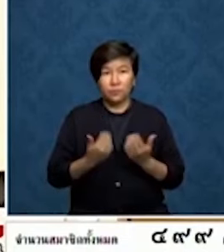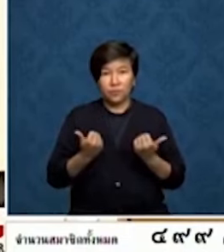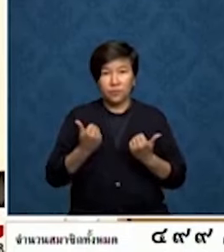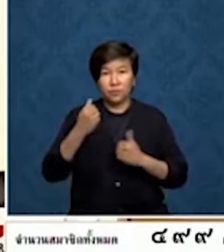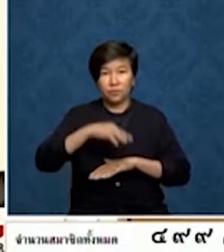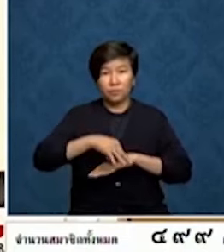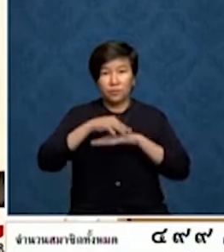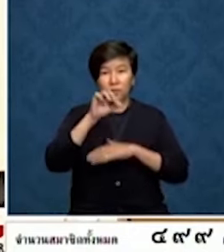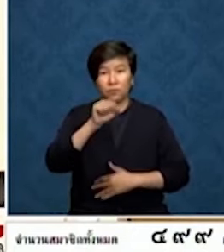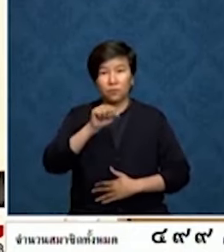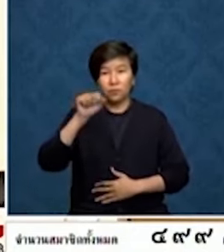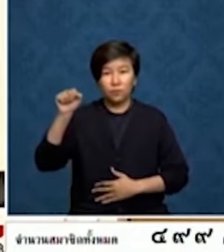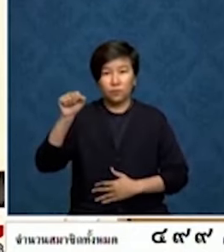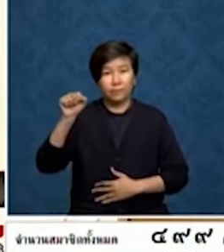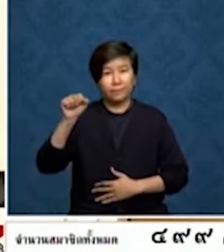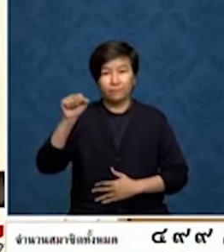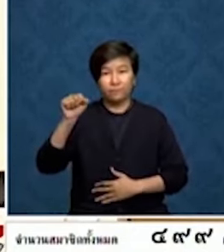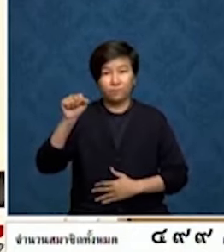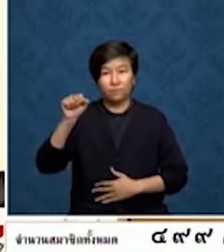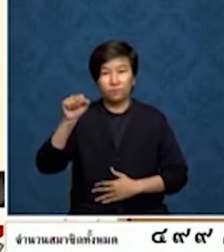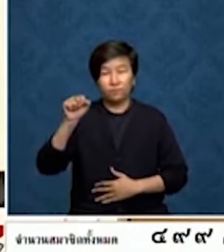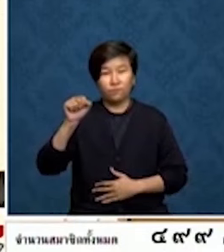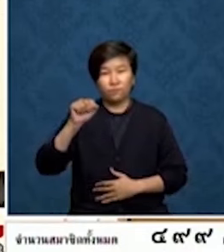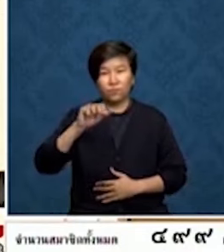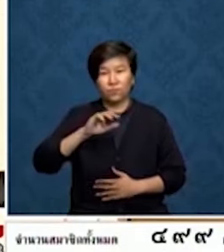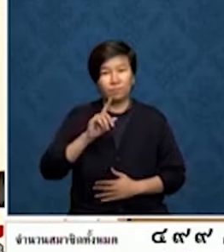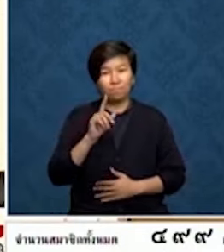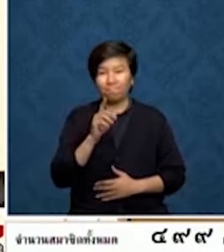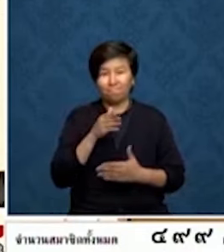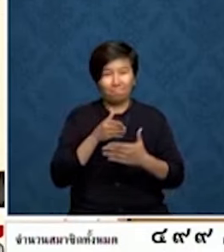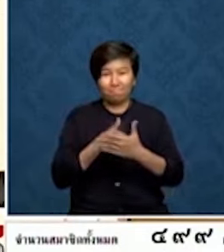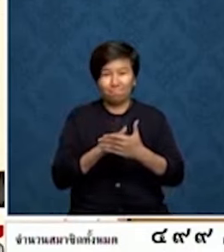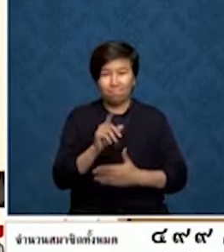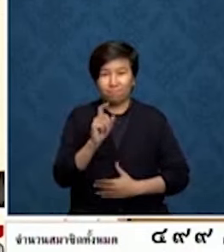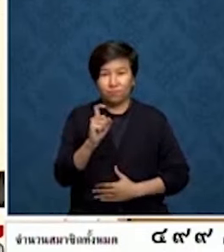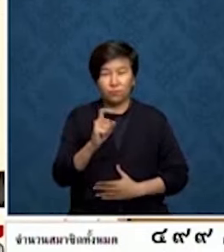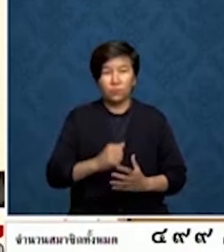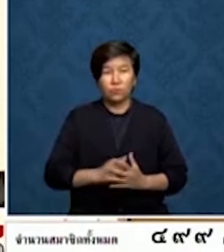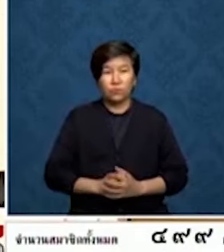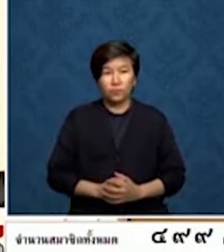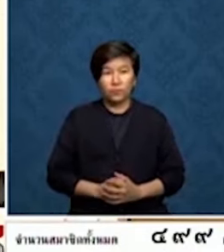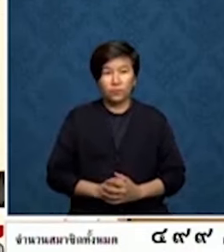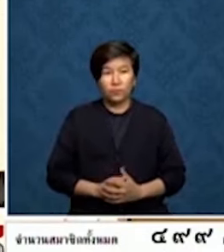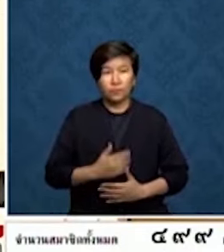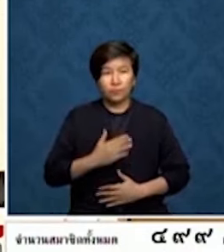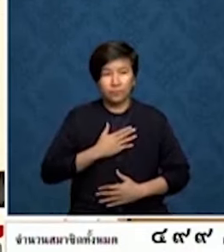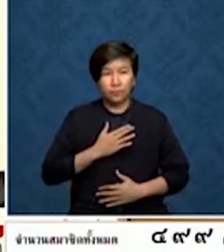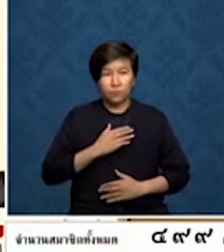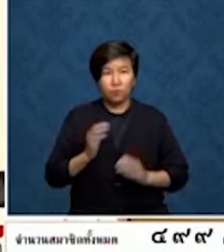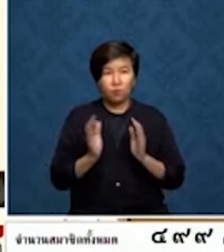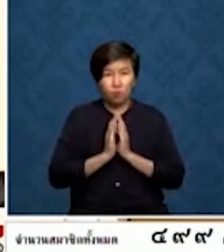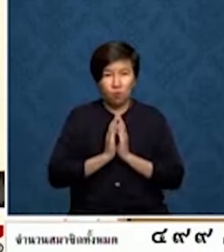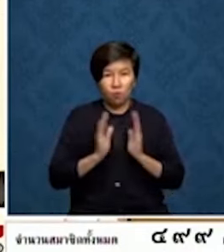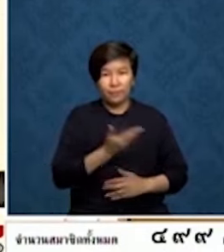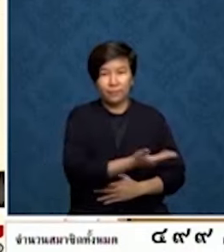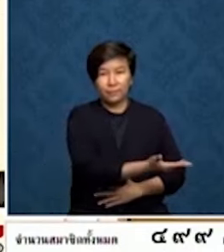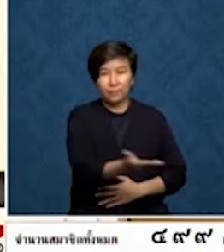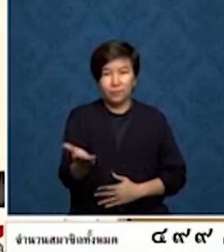ธานรัฐสภานะฮะทางออกก็คือทั้งก้าวไกลหรือเพื่อไทยเลยตัดสินใจณเวลานั้นน